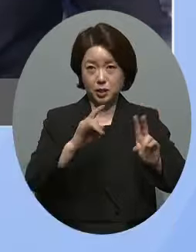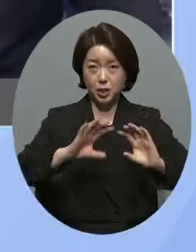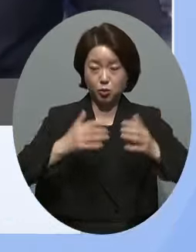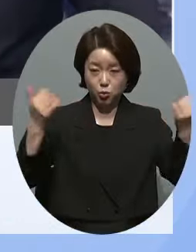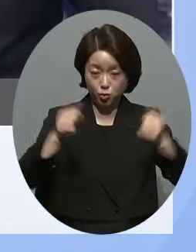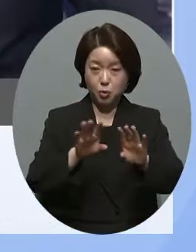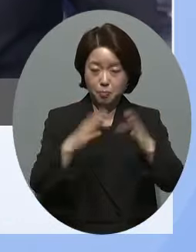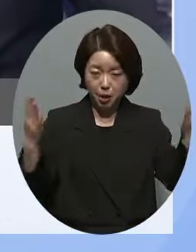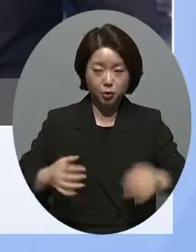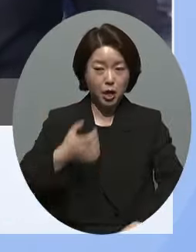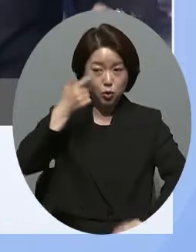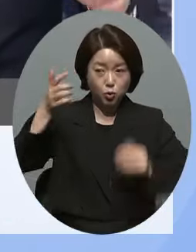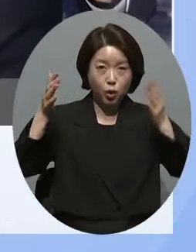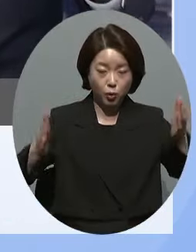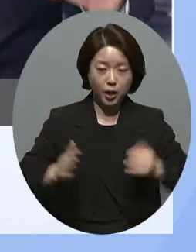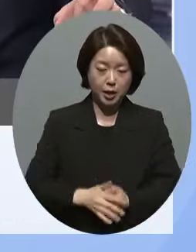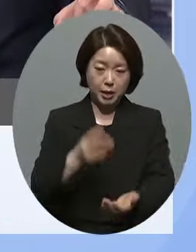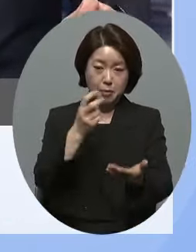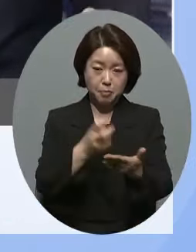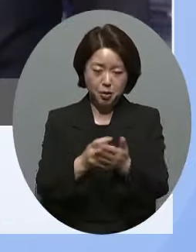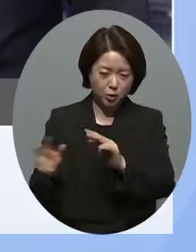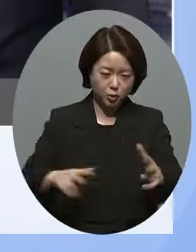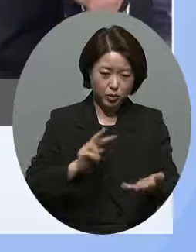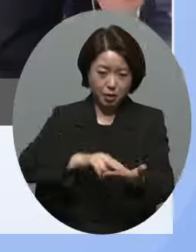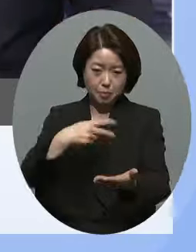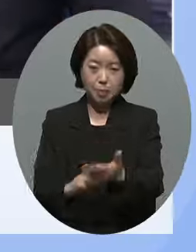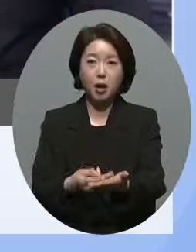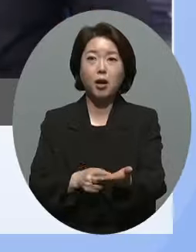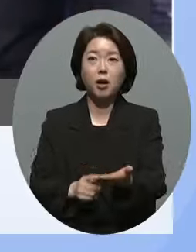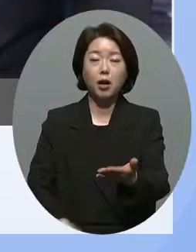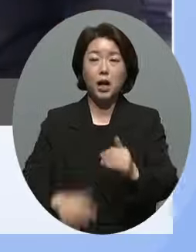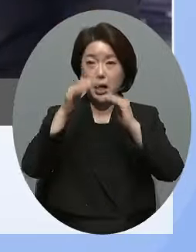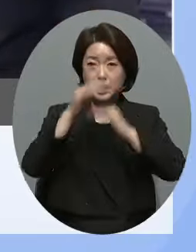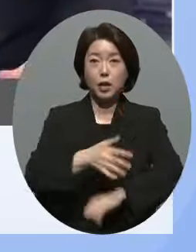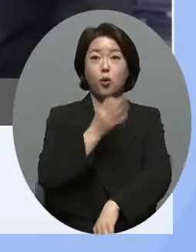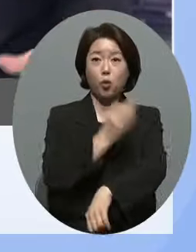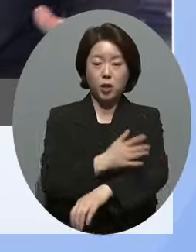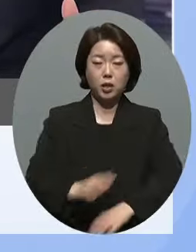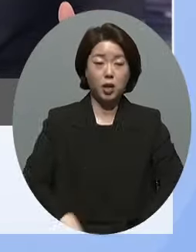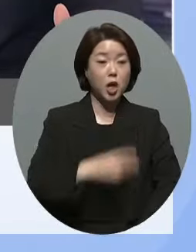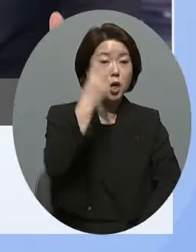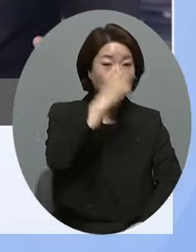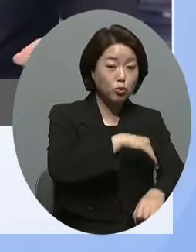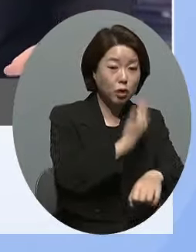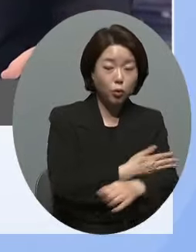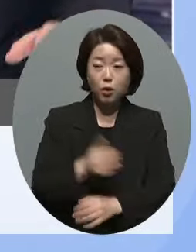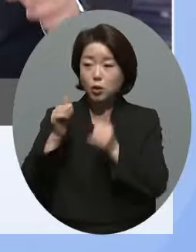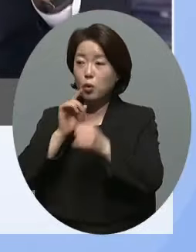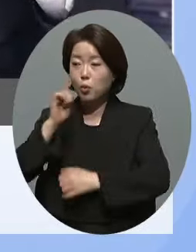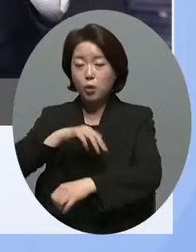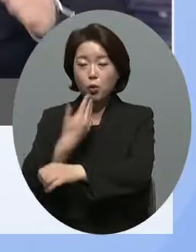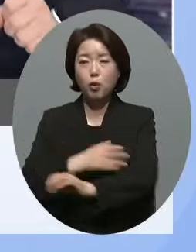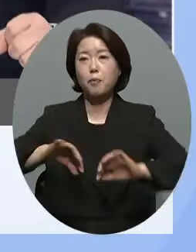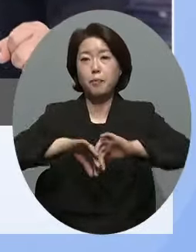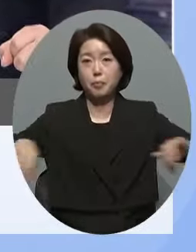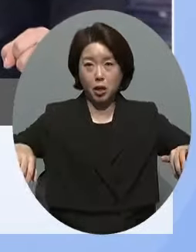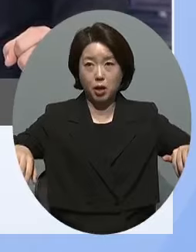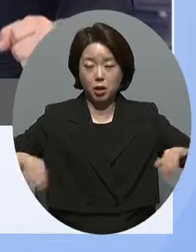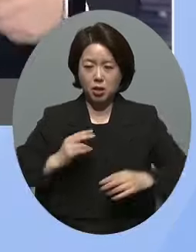6개월 인해 신속하게 법률을 개정하겠다는 거죠 그러니까 내용은 간단합니다 수사권과 기술권 분리하고 독점적인 영장